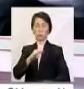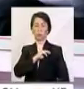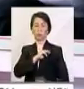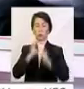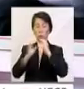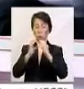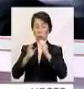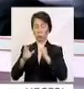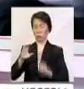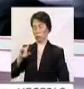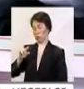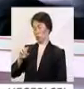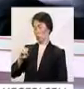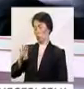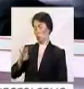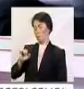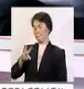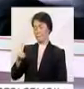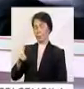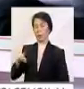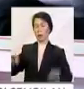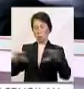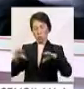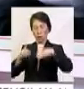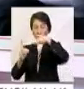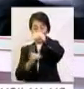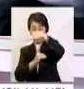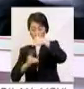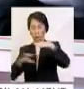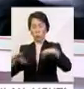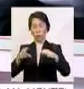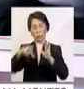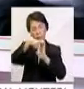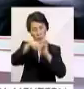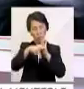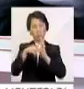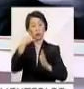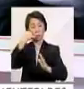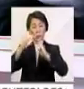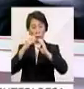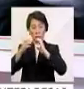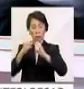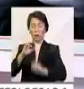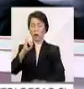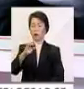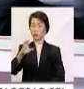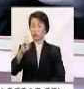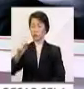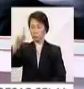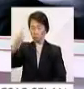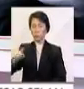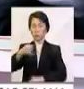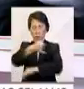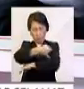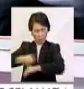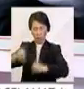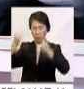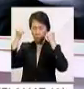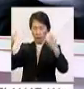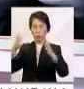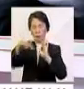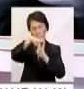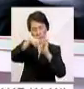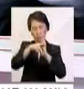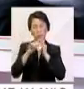dan Multimedia Gobind Singh Deo berkata, pembuat dasar dan pembuat peraturan telekomunikasi dan ICT perlu menggariskan lebih banyak